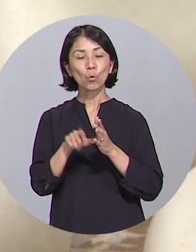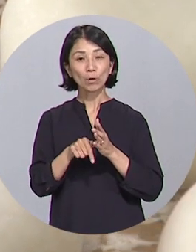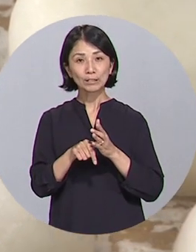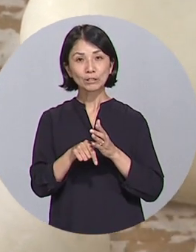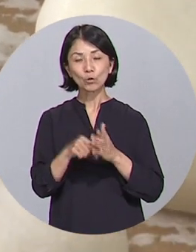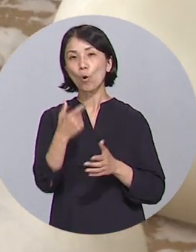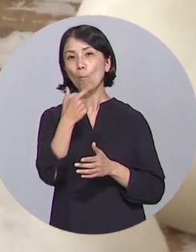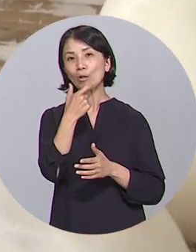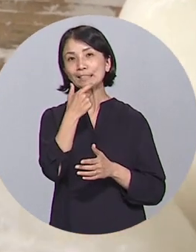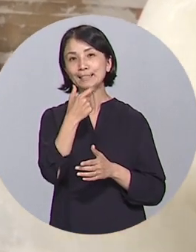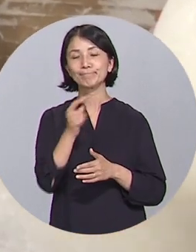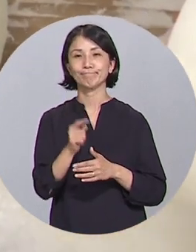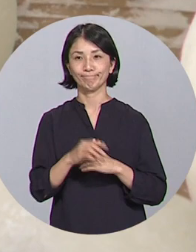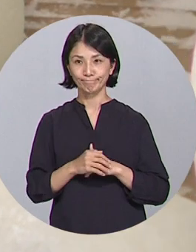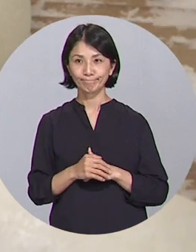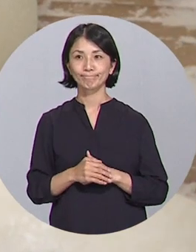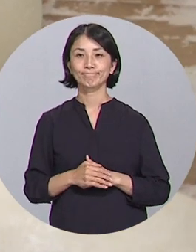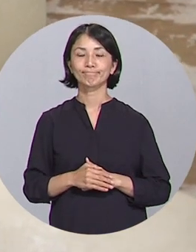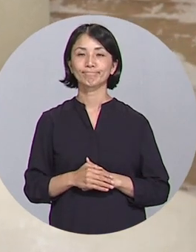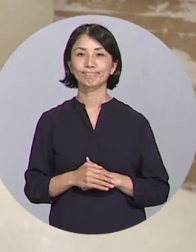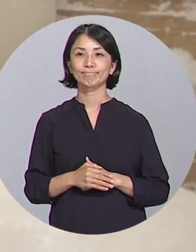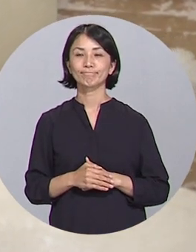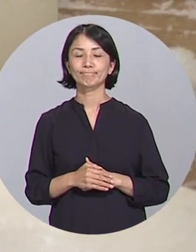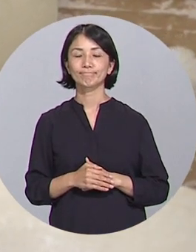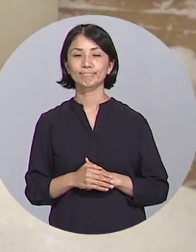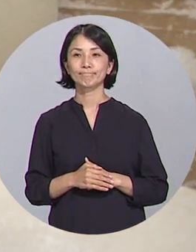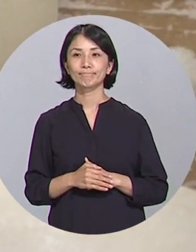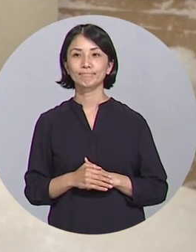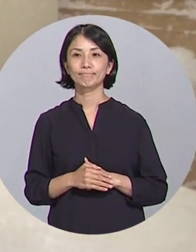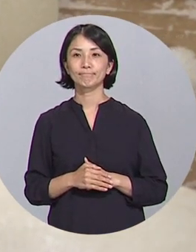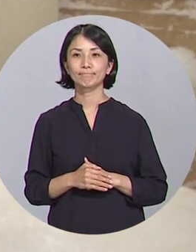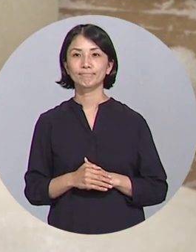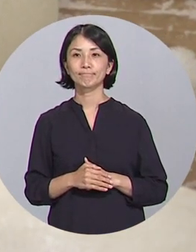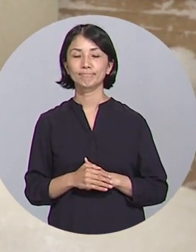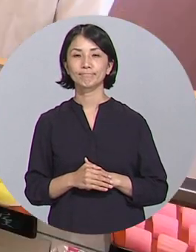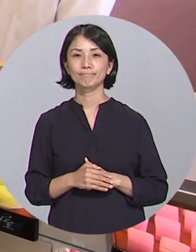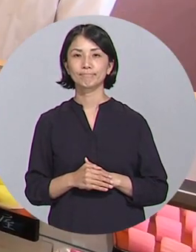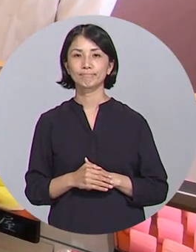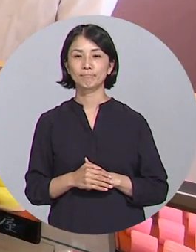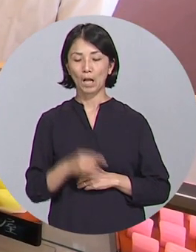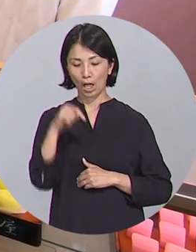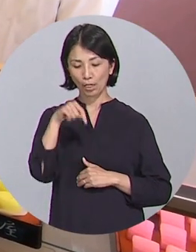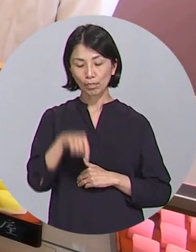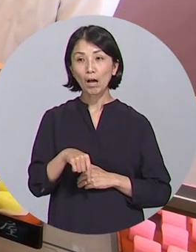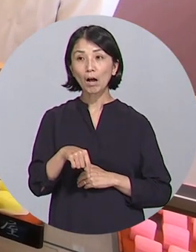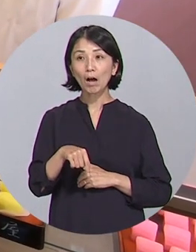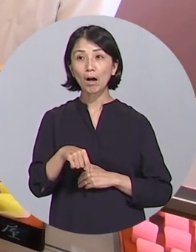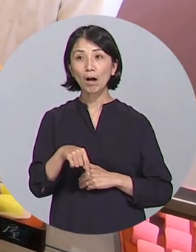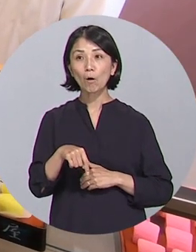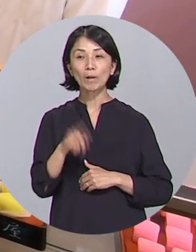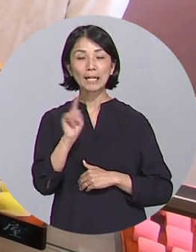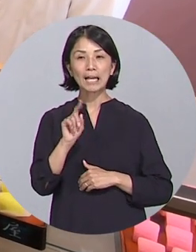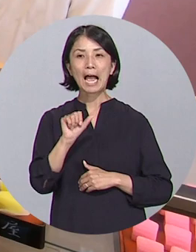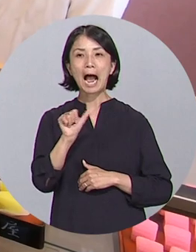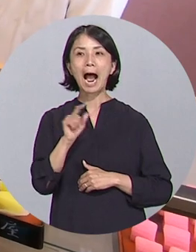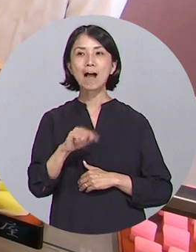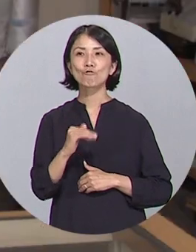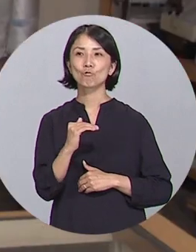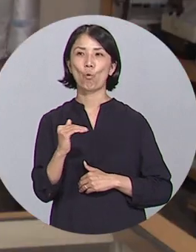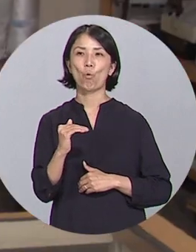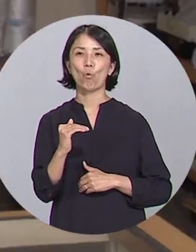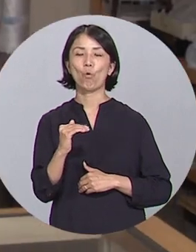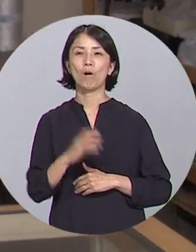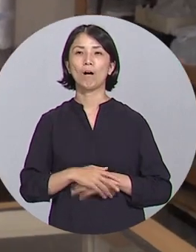るあの切り餅ありますよね、はい、あの生地でできてます。 なるほど、はい、切り餅が外で中は何が入ってるんですか？ あんこです。 あんこ、 は